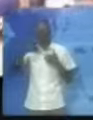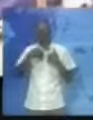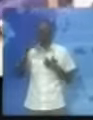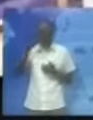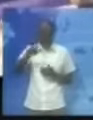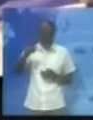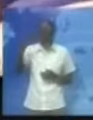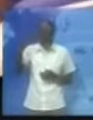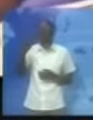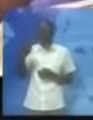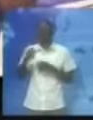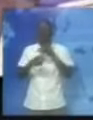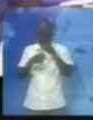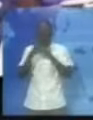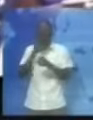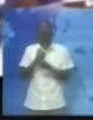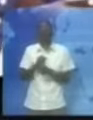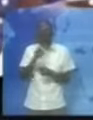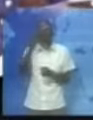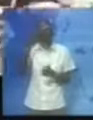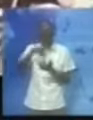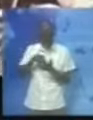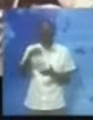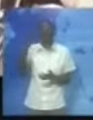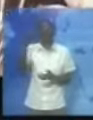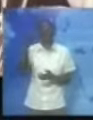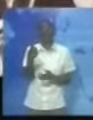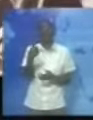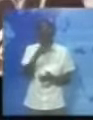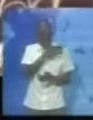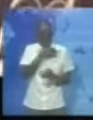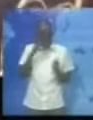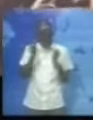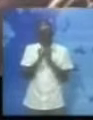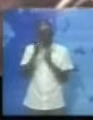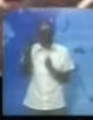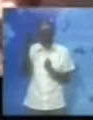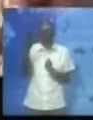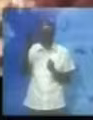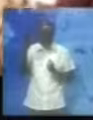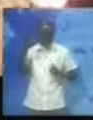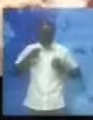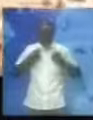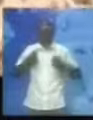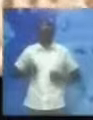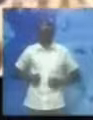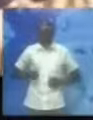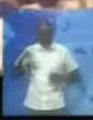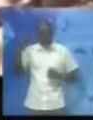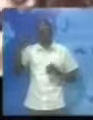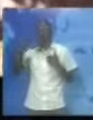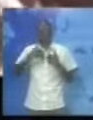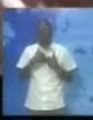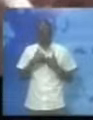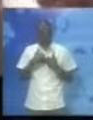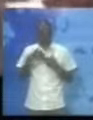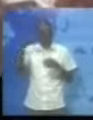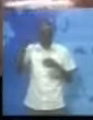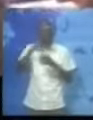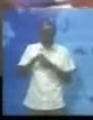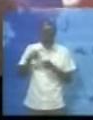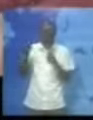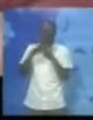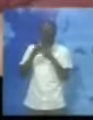31 ans, opérait depuis 2009 sur les sites de rencontres à partir de 4 adresses électroniques qu'il anime à lui seul. Donc dans le premier